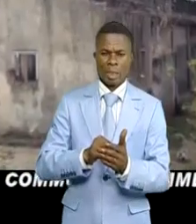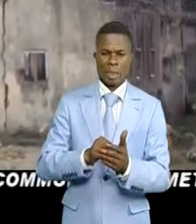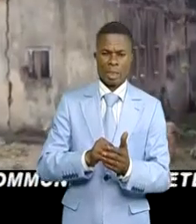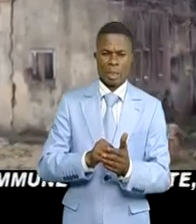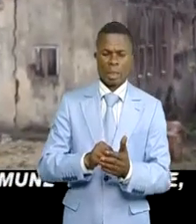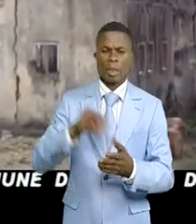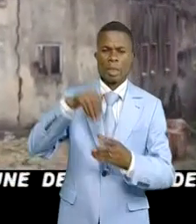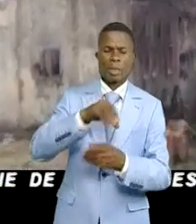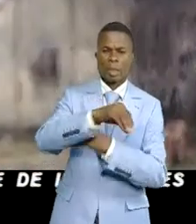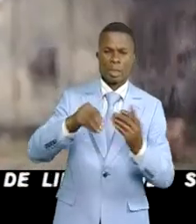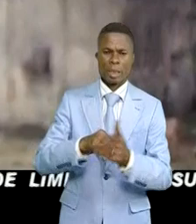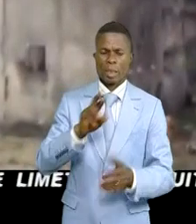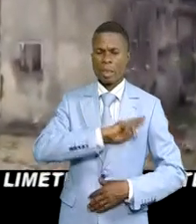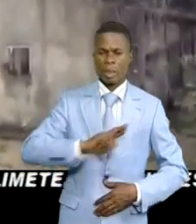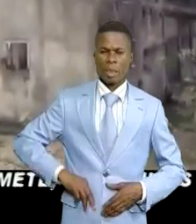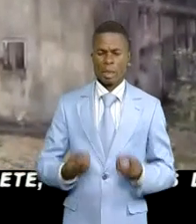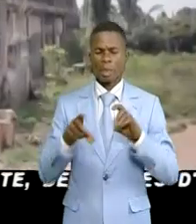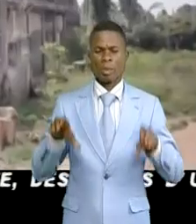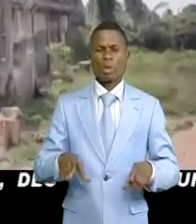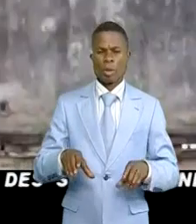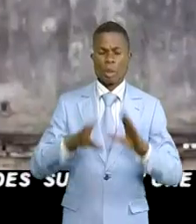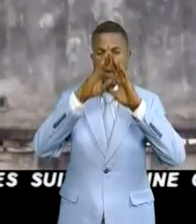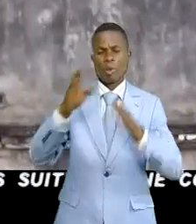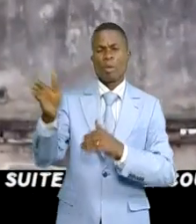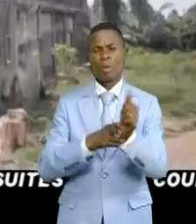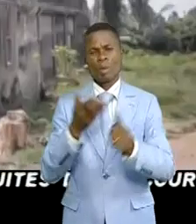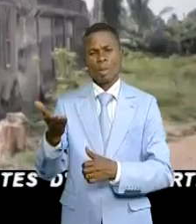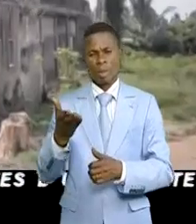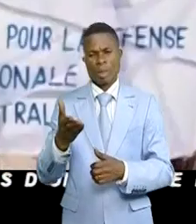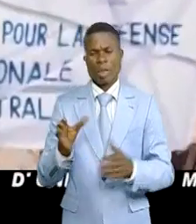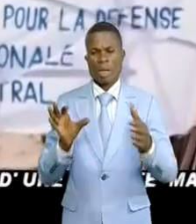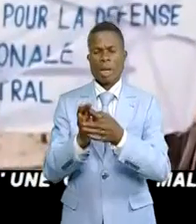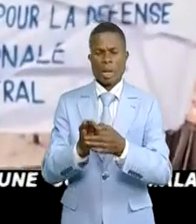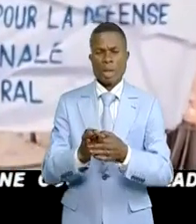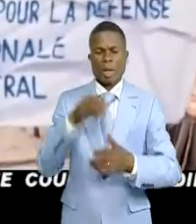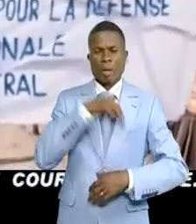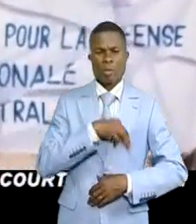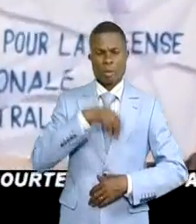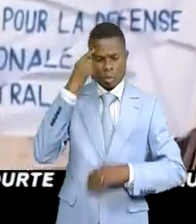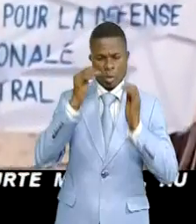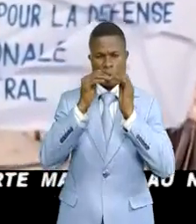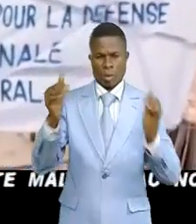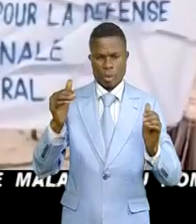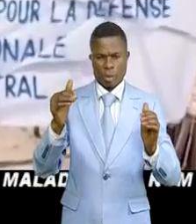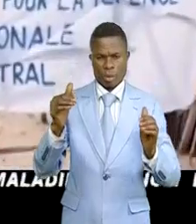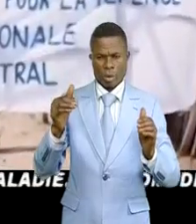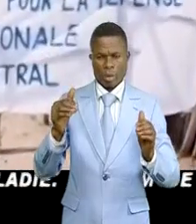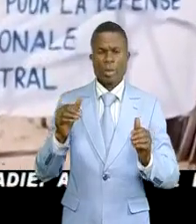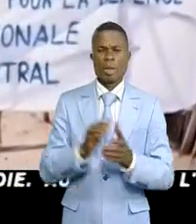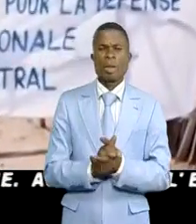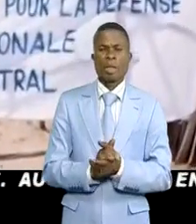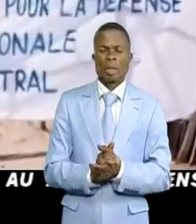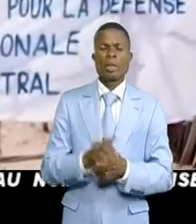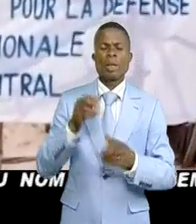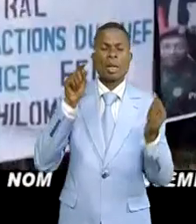au centre de la République démocratique du Congo, d'où apparaît l'Alliance missionnaire pour la paix, AMIP-RDC,